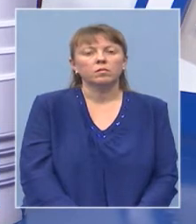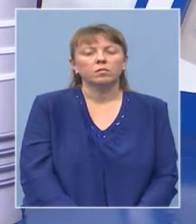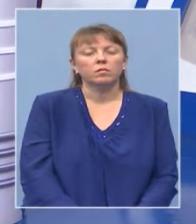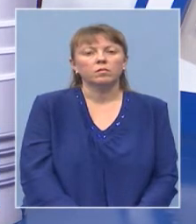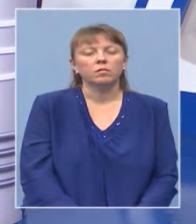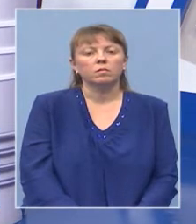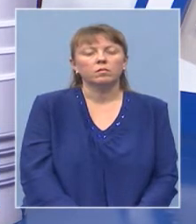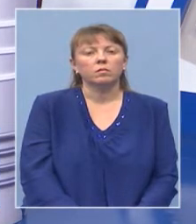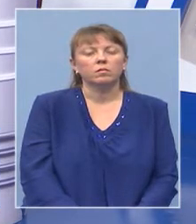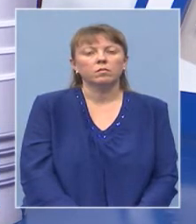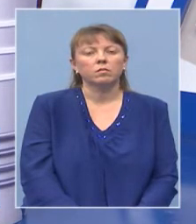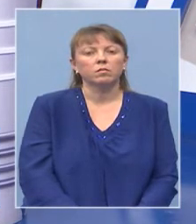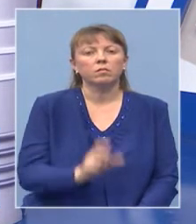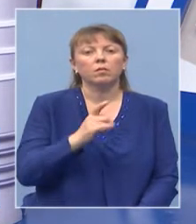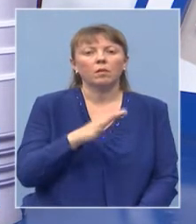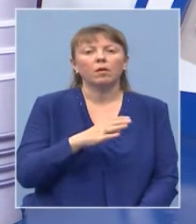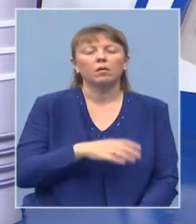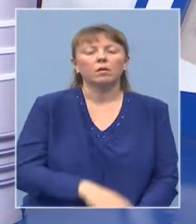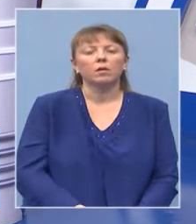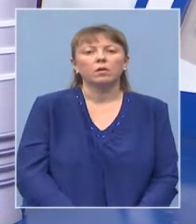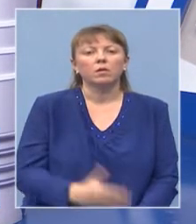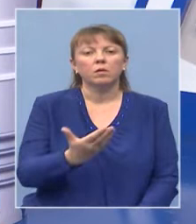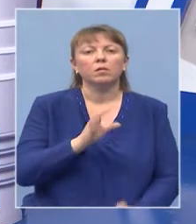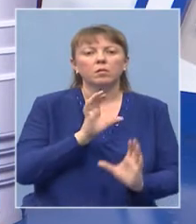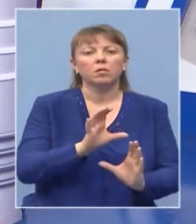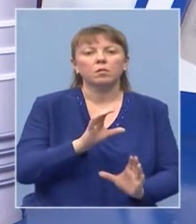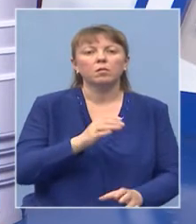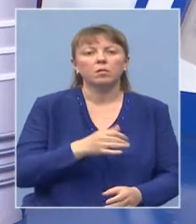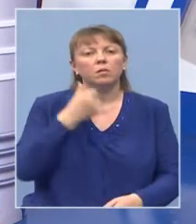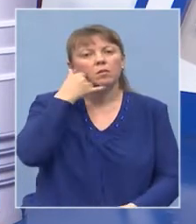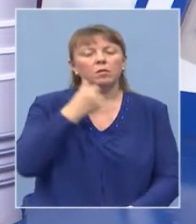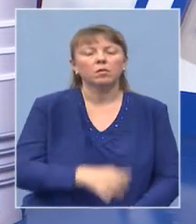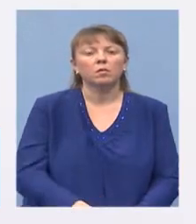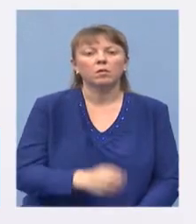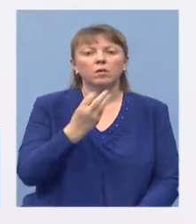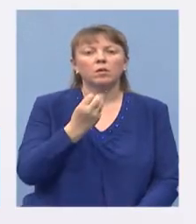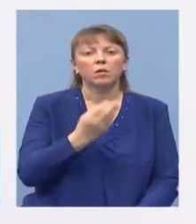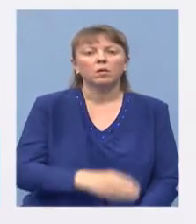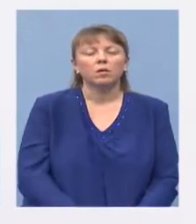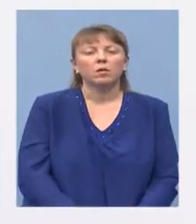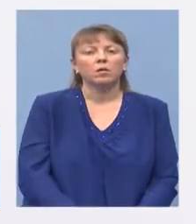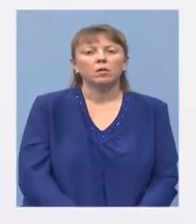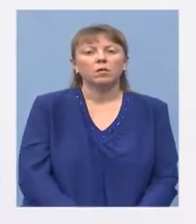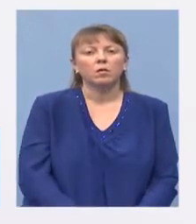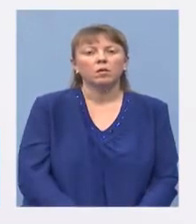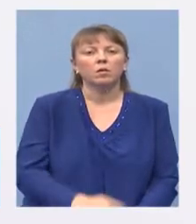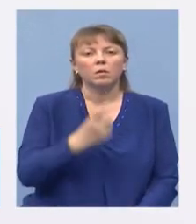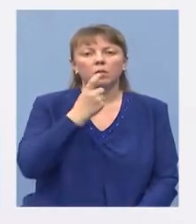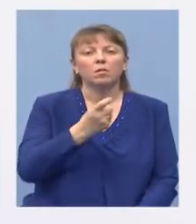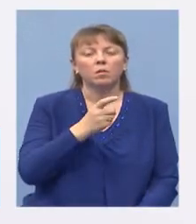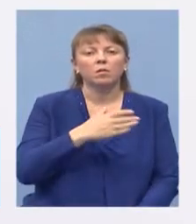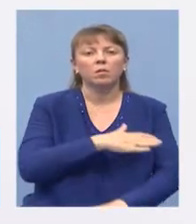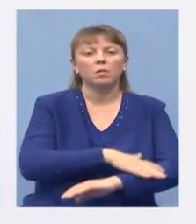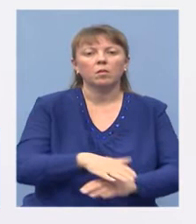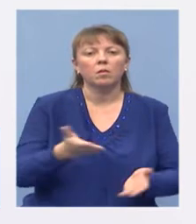воспользоваться этой услугой, необходимо им или их опекунам позвонить по короткому номеру 1414, сообщить адрес и